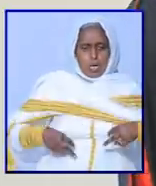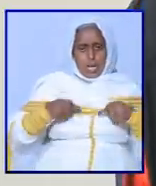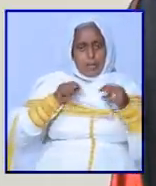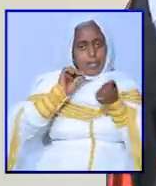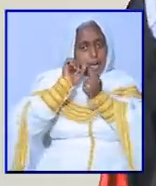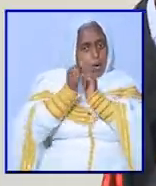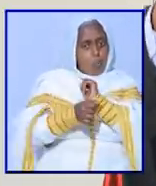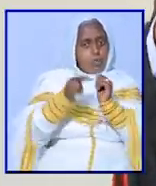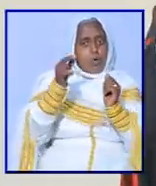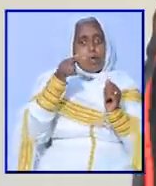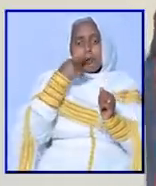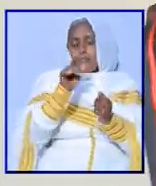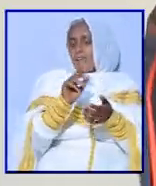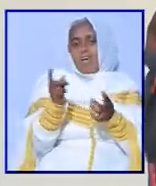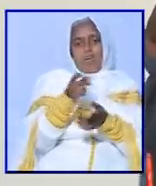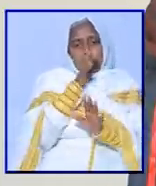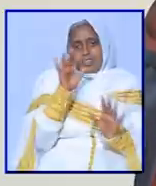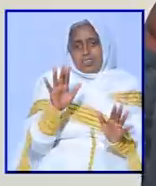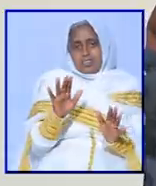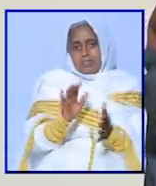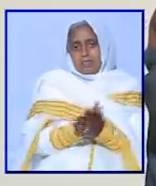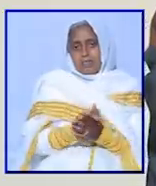ህይወት ለውጣው ተንትነው ቢባል